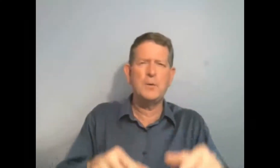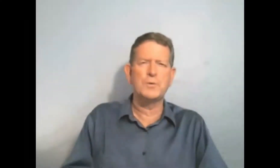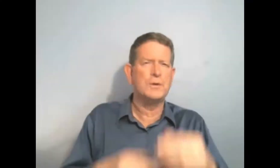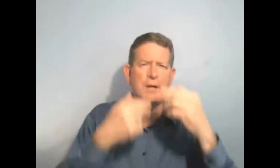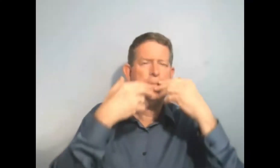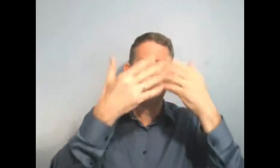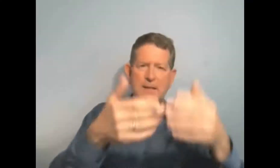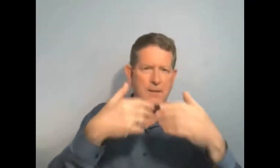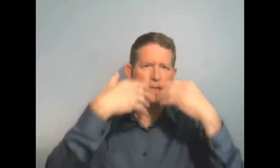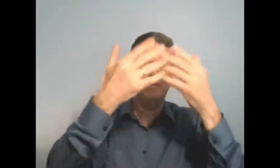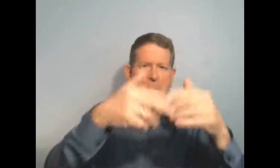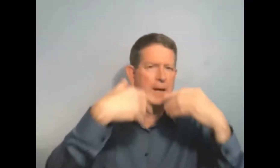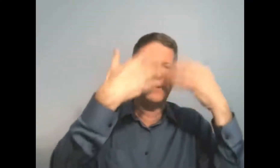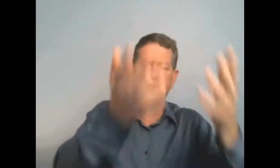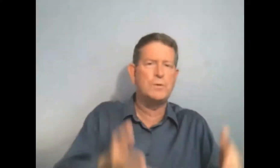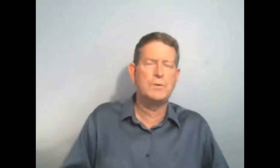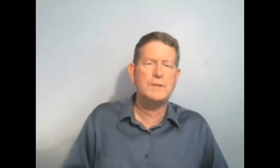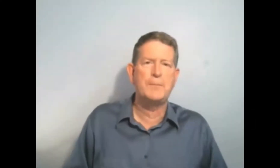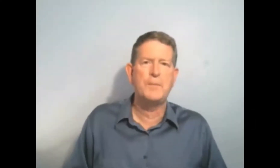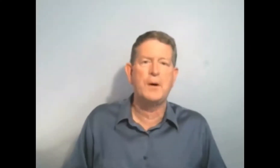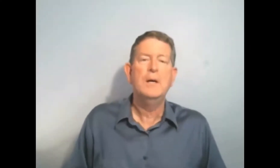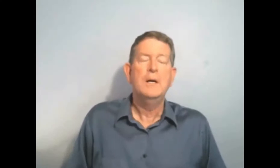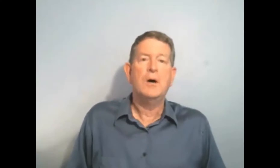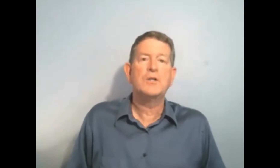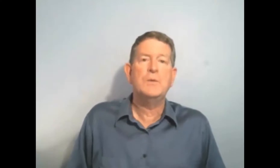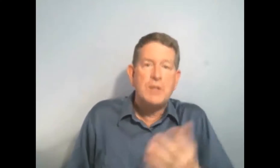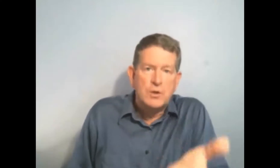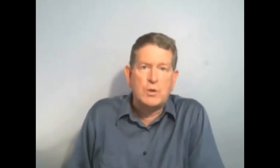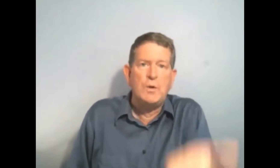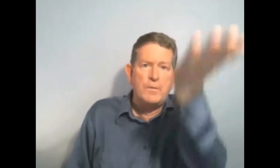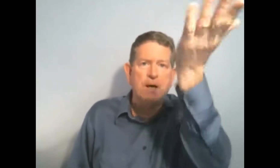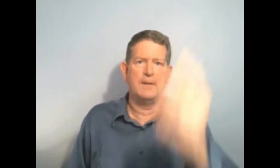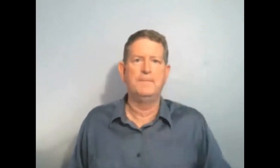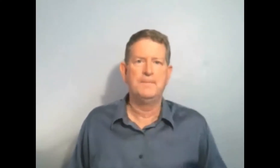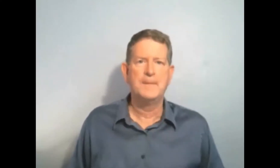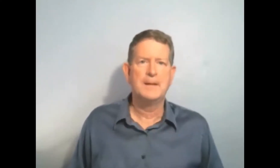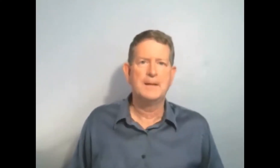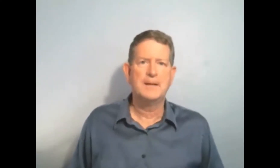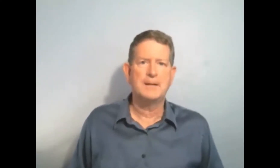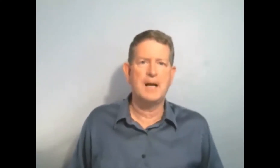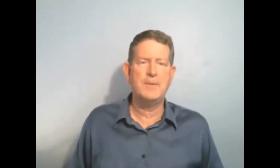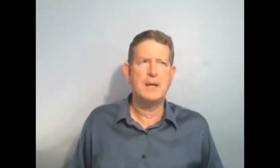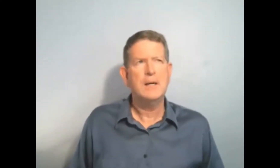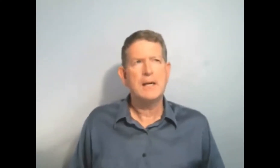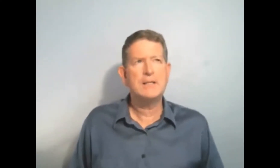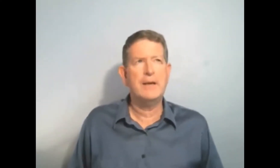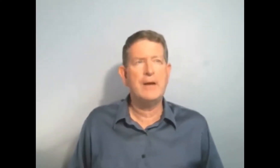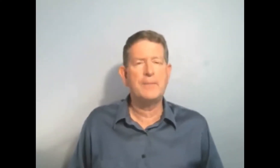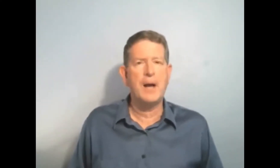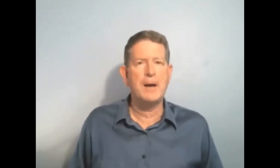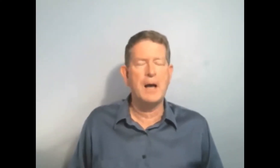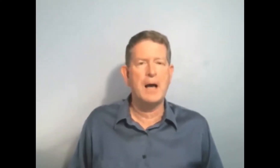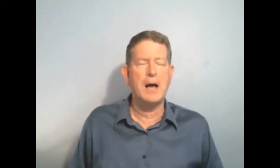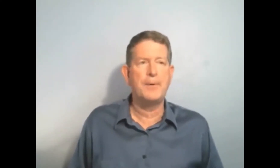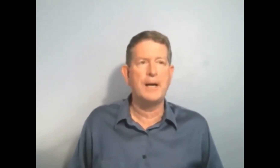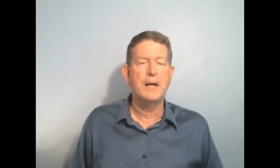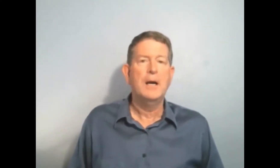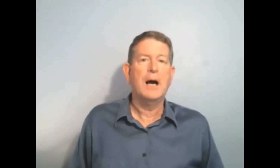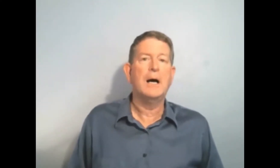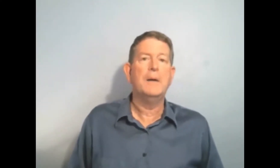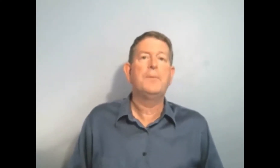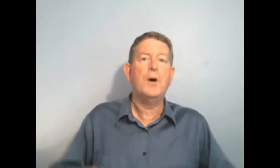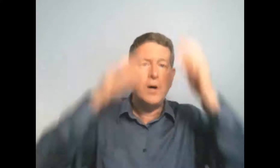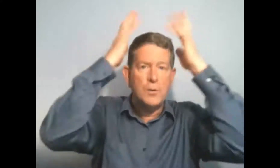Avec les mains, non. Répétez verbalement, tout simplement. Ensuite, se lever. Très bien. Qu'est-ce qu'il y avait